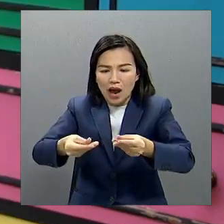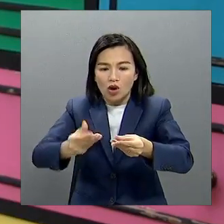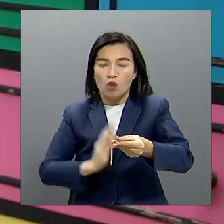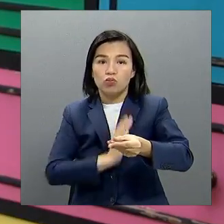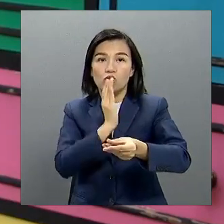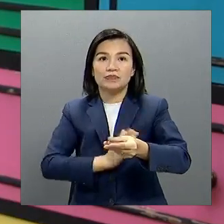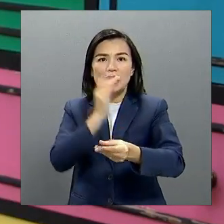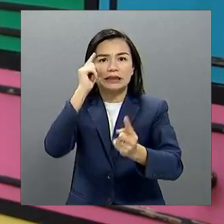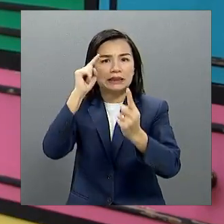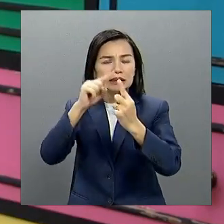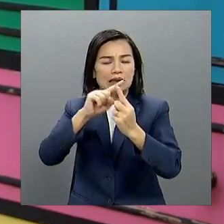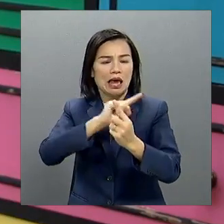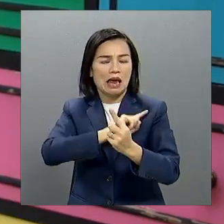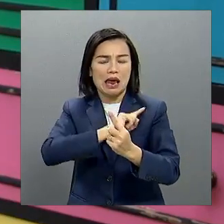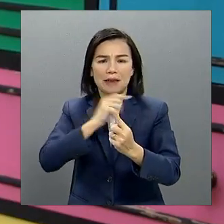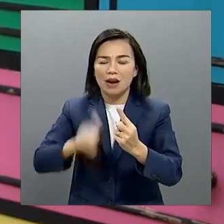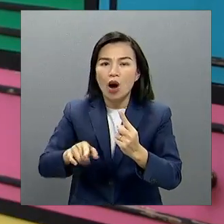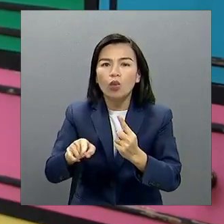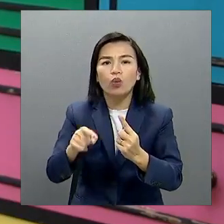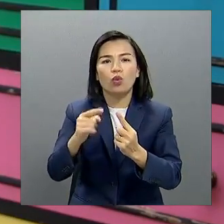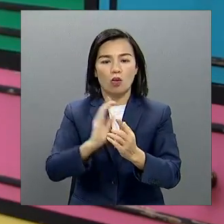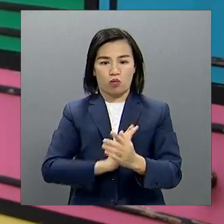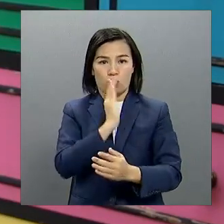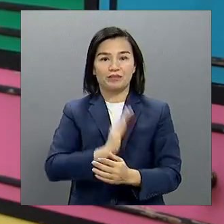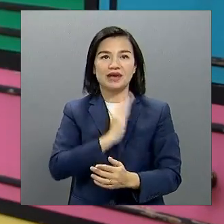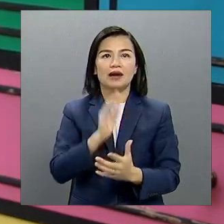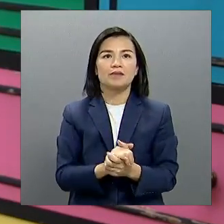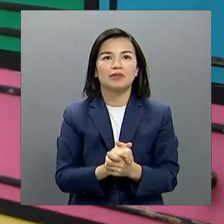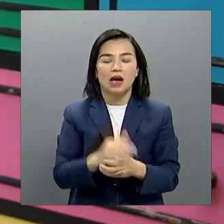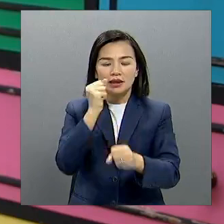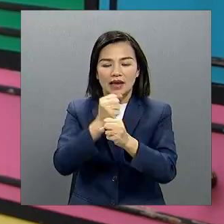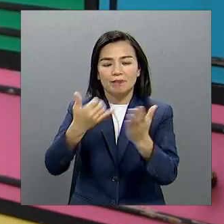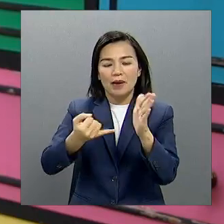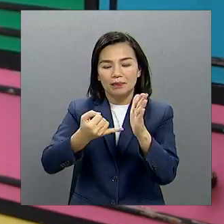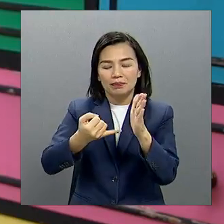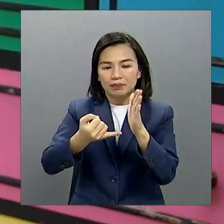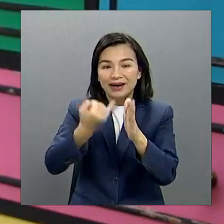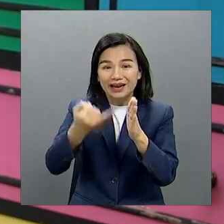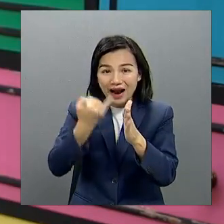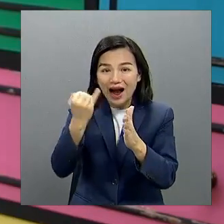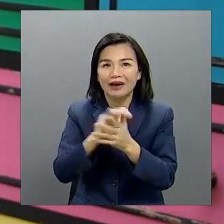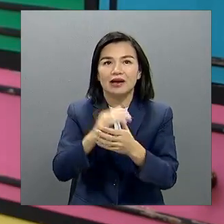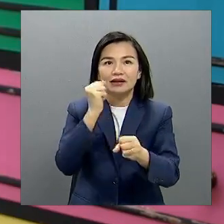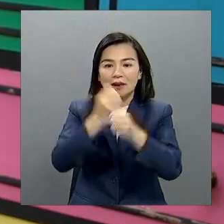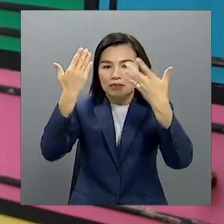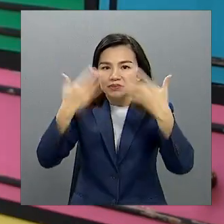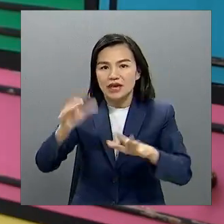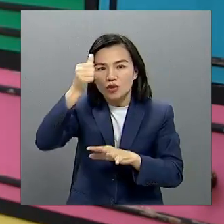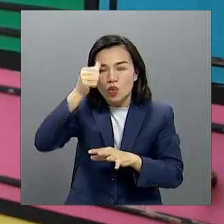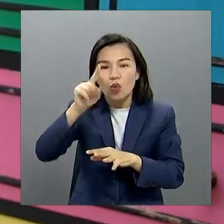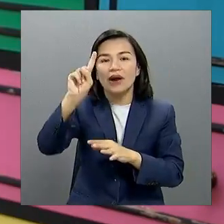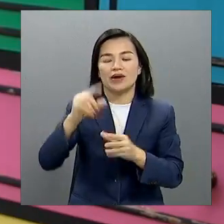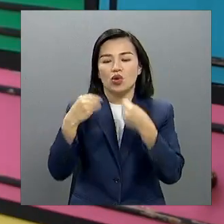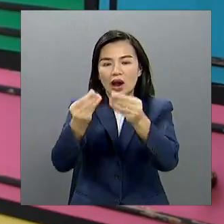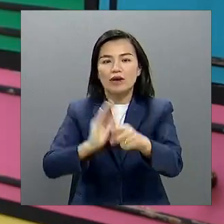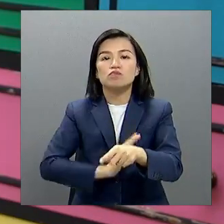าวิธีการขั้นตอนในการที่ง่ายที่สุดและเขาต้องทำให้ได้เสร็จภายใน1วันให้เขาภูมิใจเราต้องการสร้าง